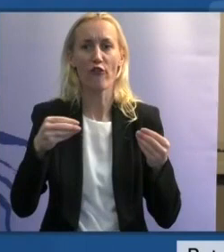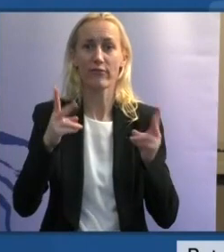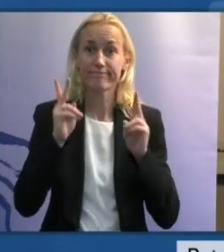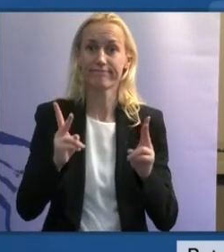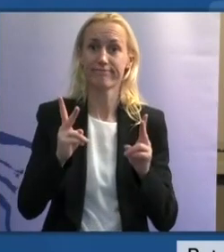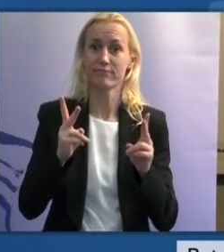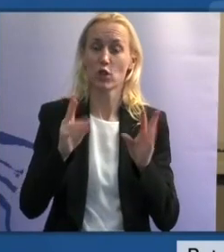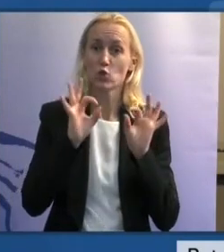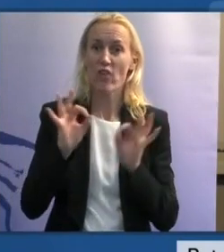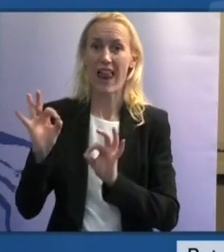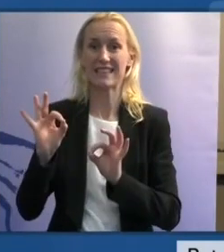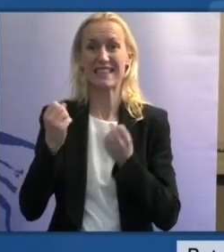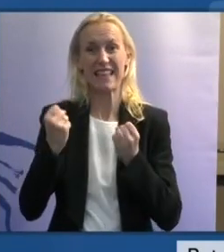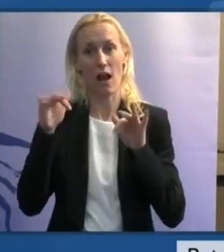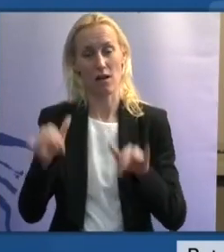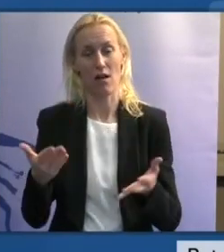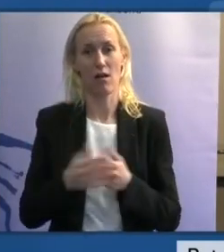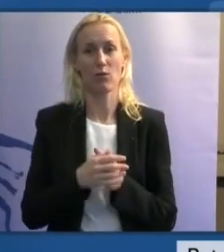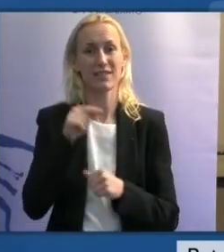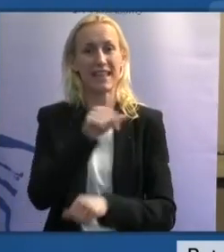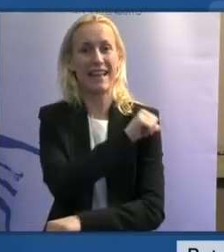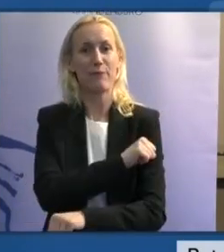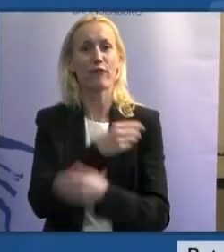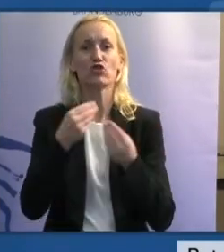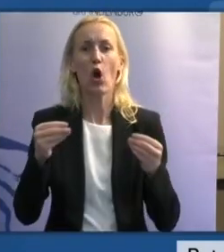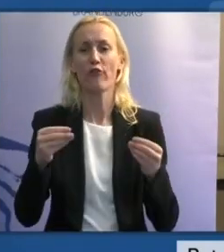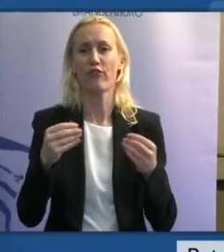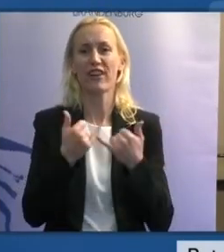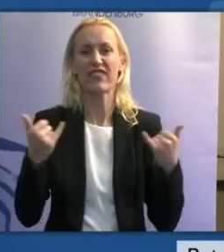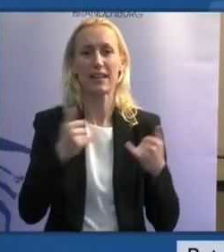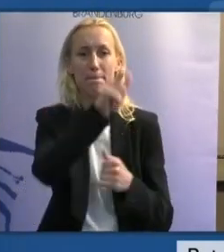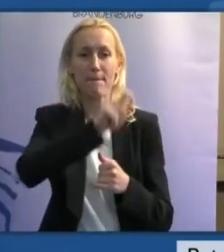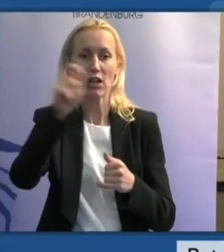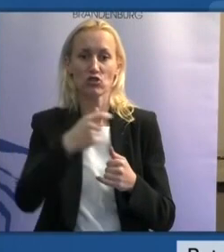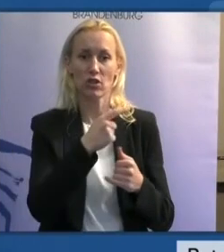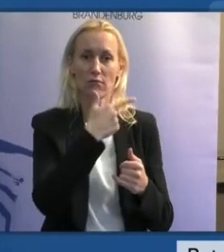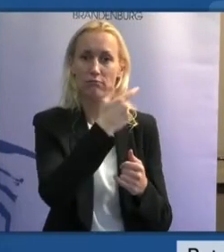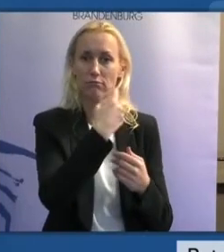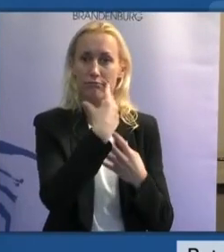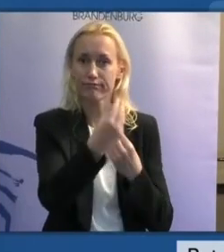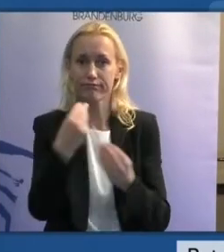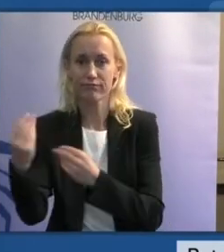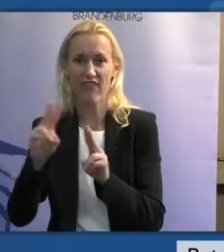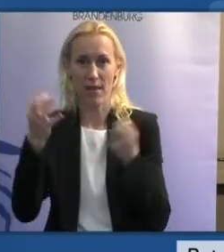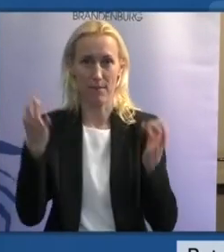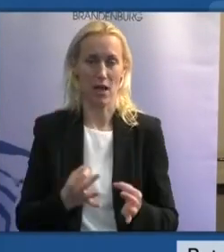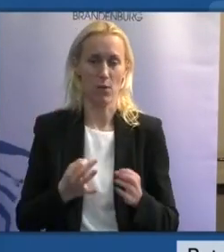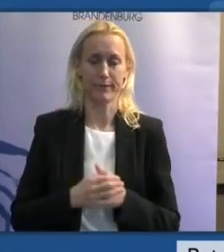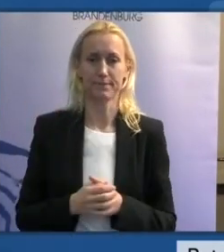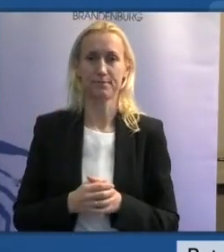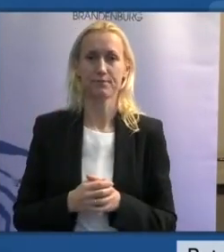zur Verfügung und wie können diese Impfstoffe möglichst schnell zu den Menschen gelangen, die sie brauchen.